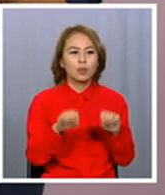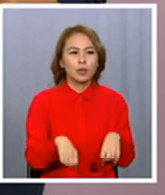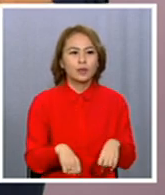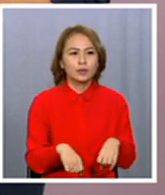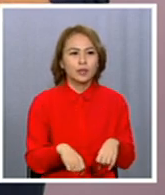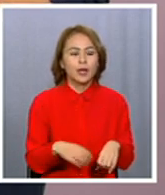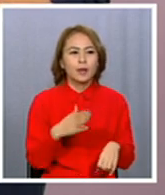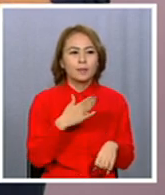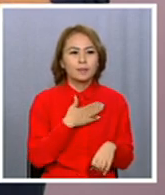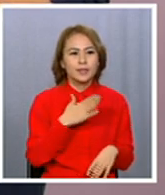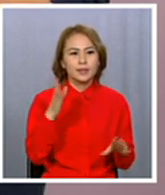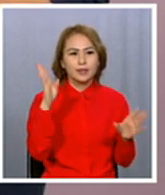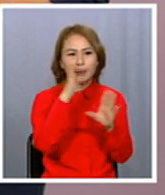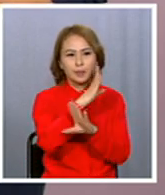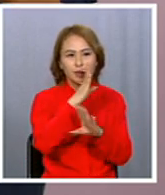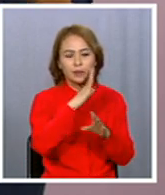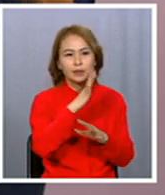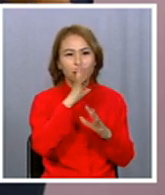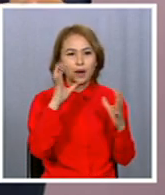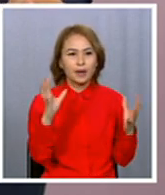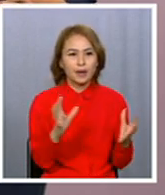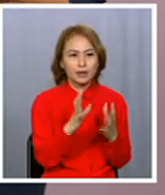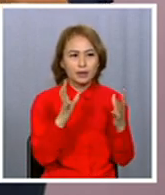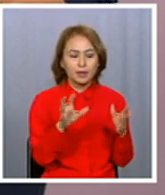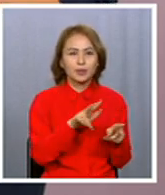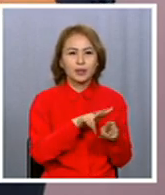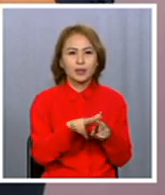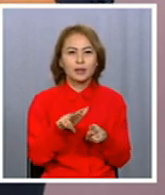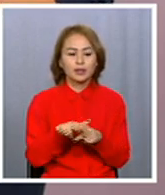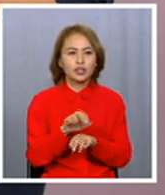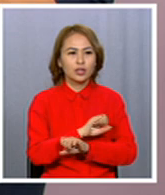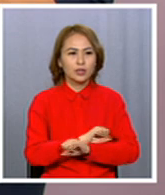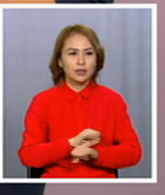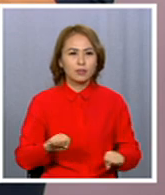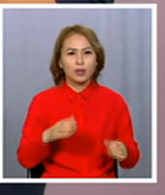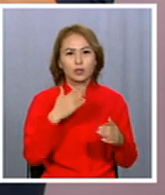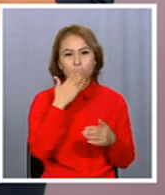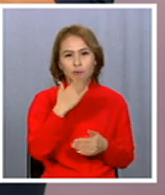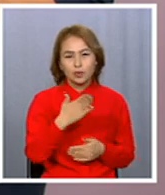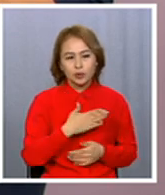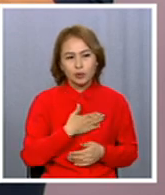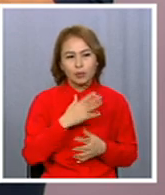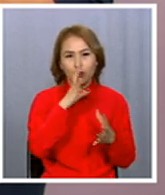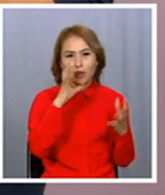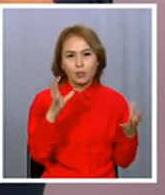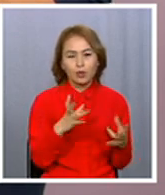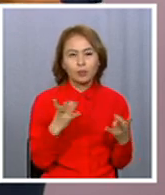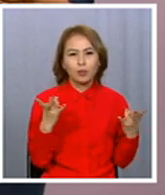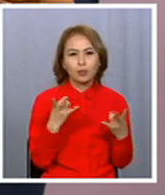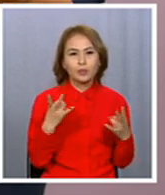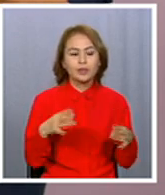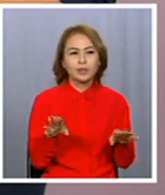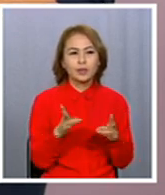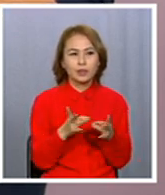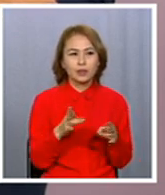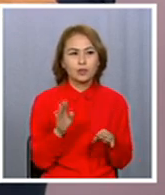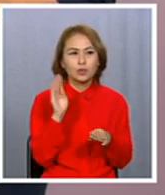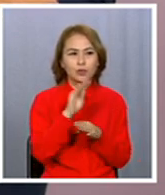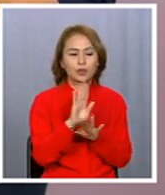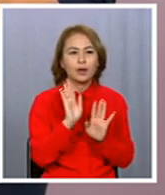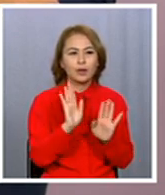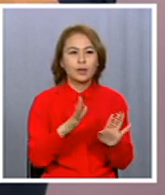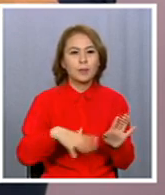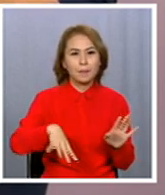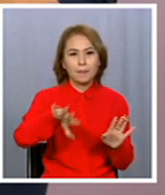Біз табиғатты аялап, қиянат жасамай, сүйіп, қамқор бола білуіміз керек. Сонда ғана